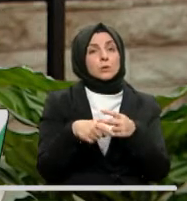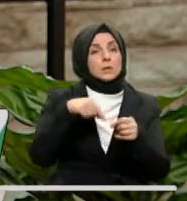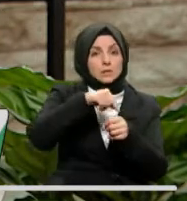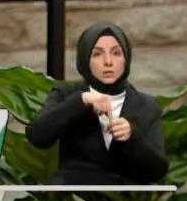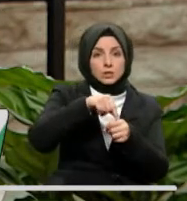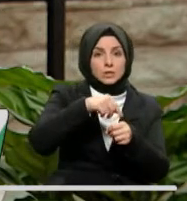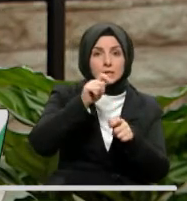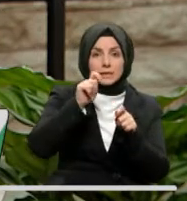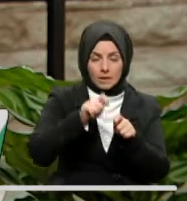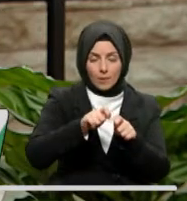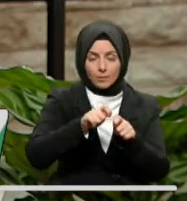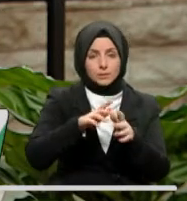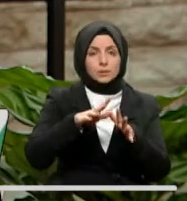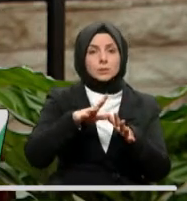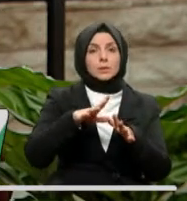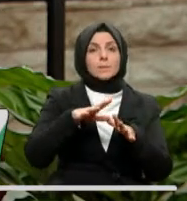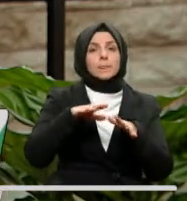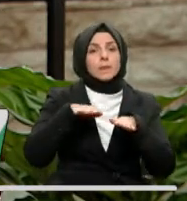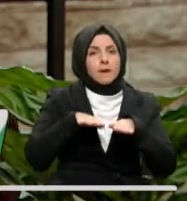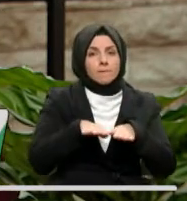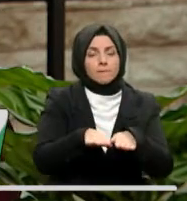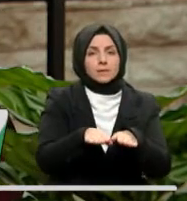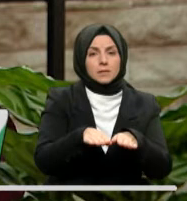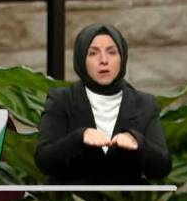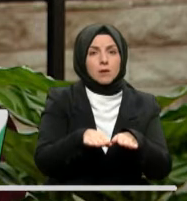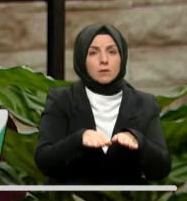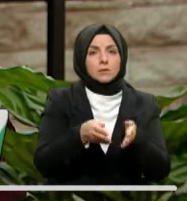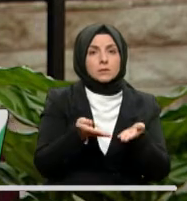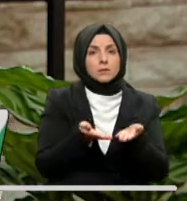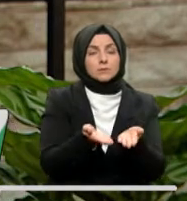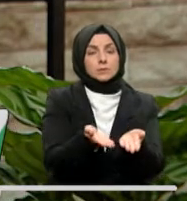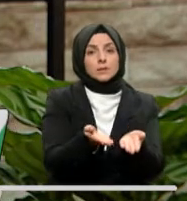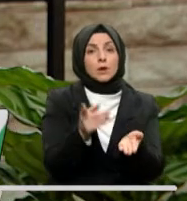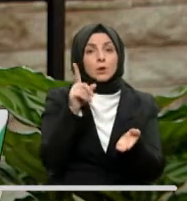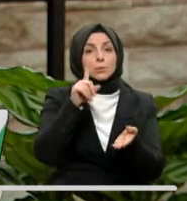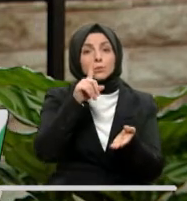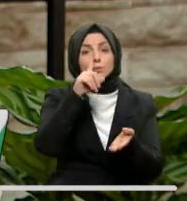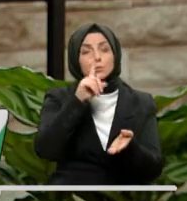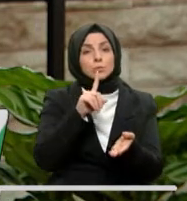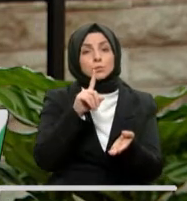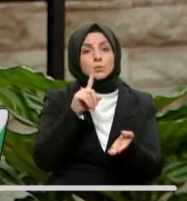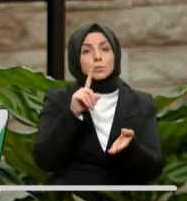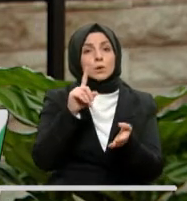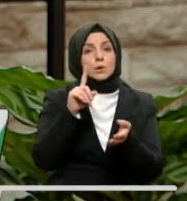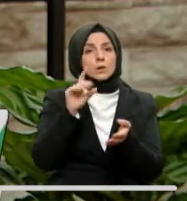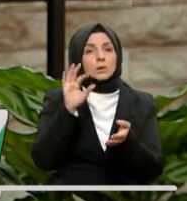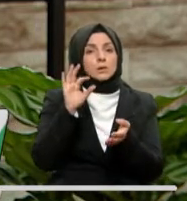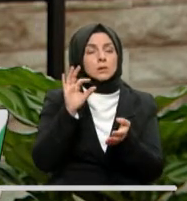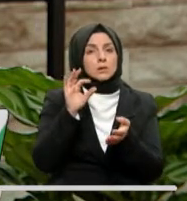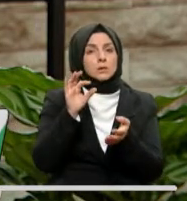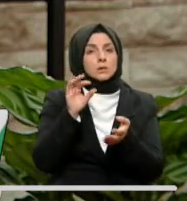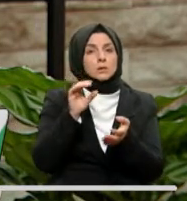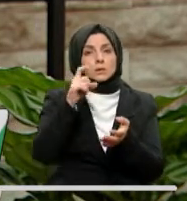fırına 100 derecede 105 derecede koyun kabuklar bildiğiniz kurdele gelsin Sonra blender da var blender alıyorsunuz